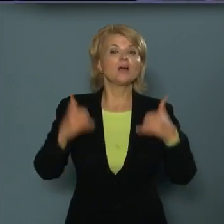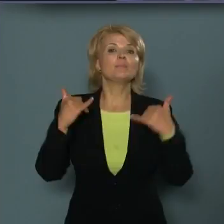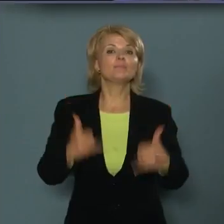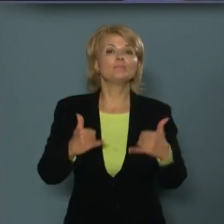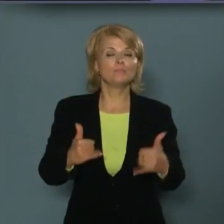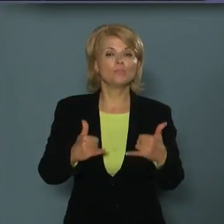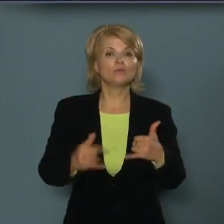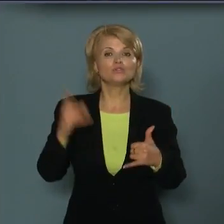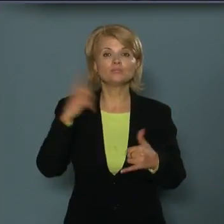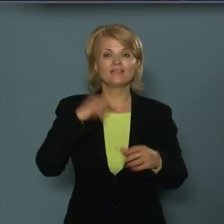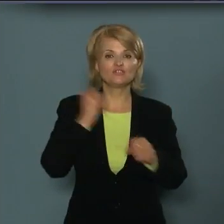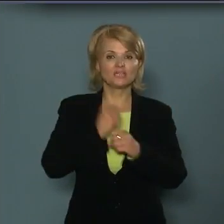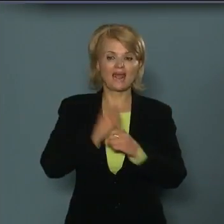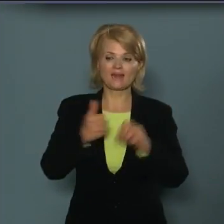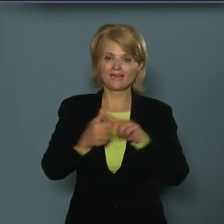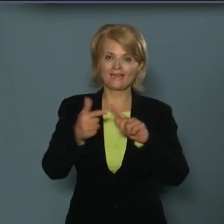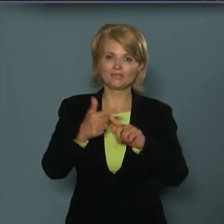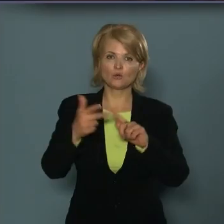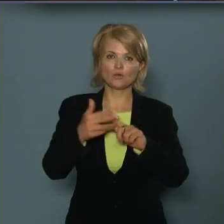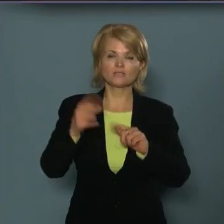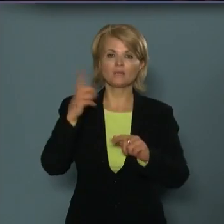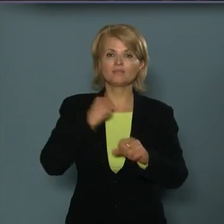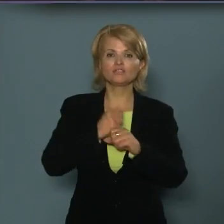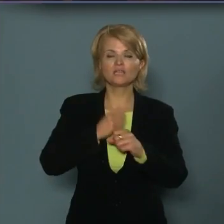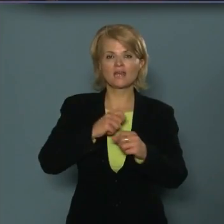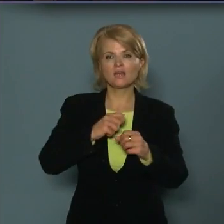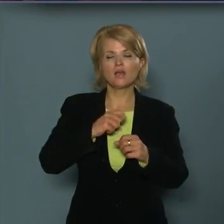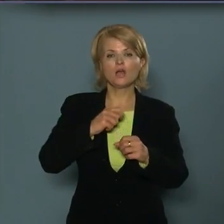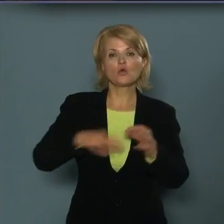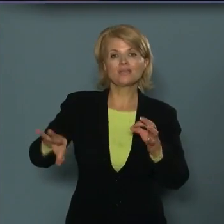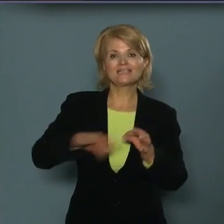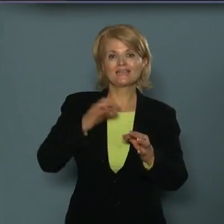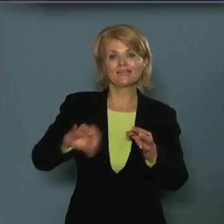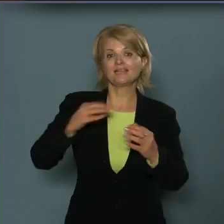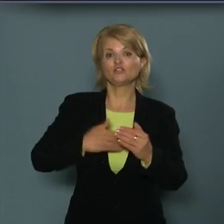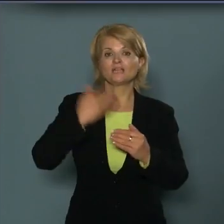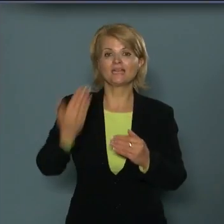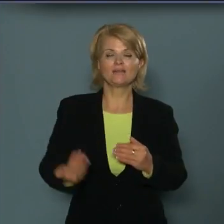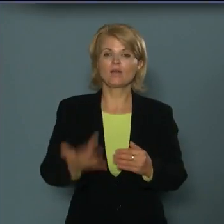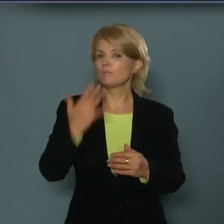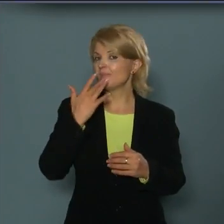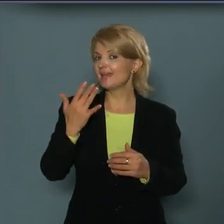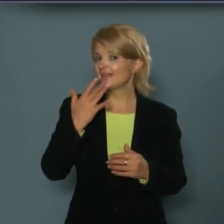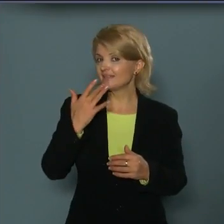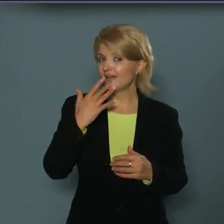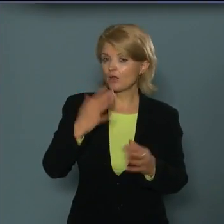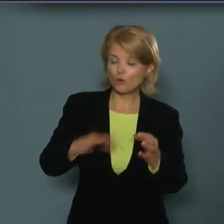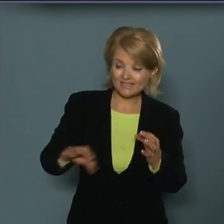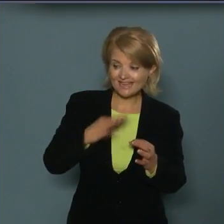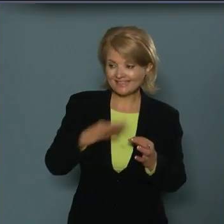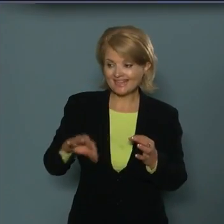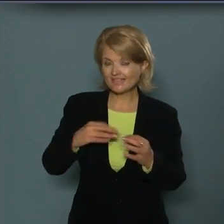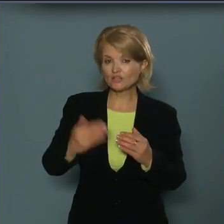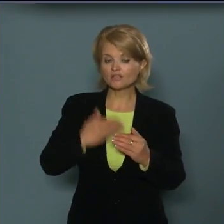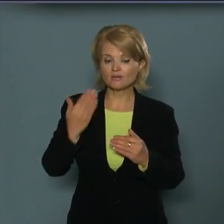Mostanában mivel telnek a hétköznapjai? Mivel foglalkozik a koncertezésen kívül? Például a